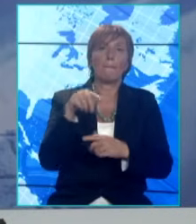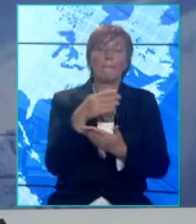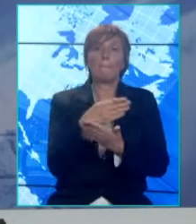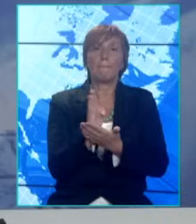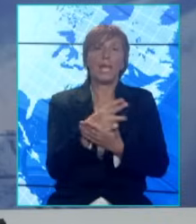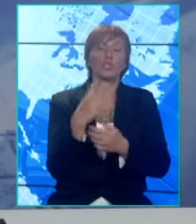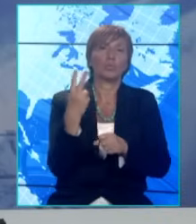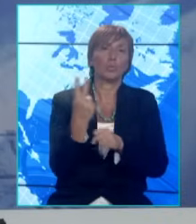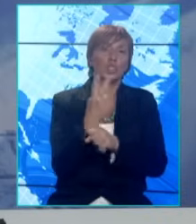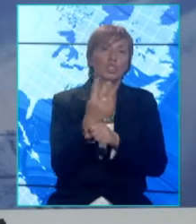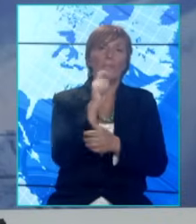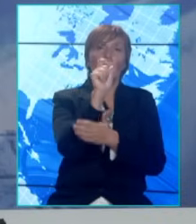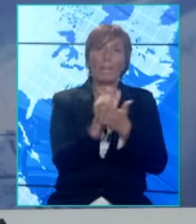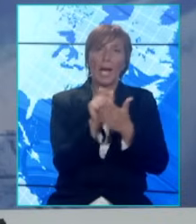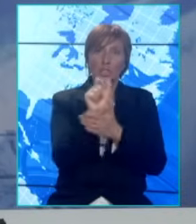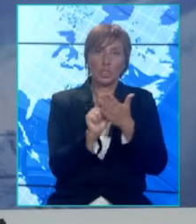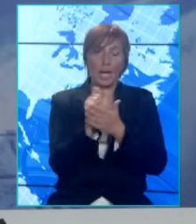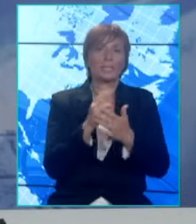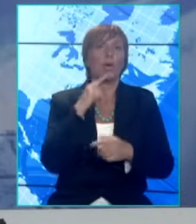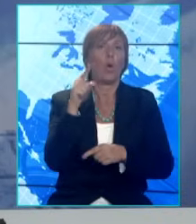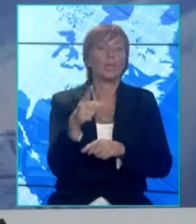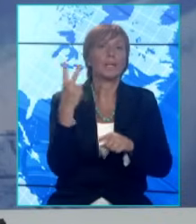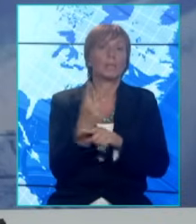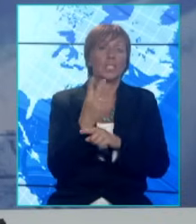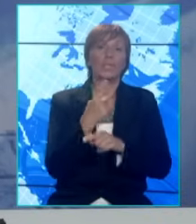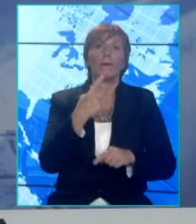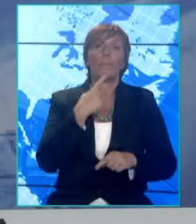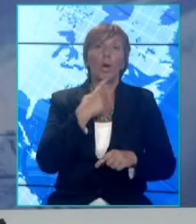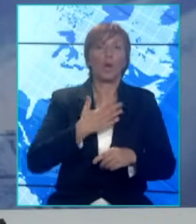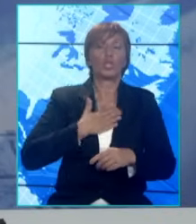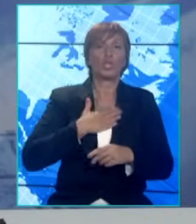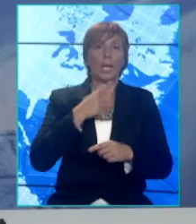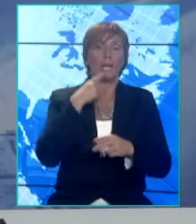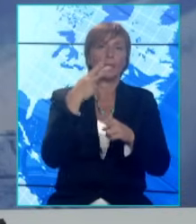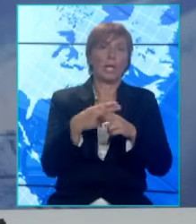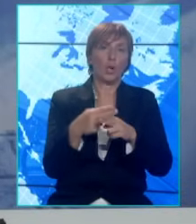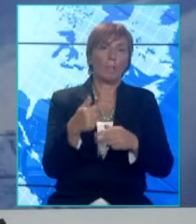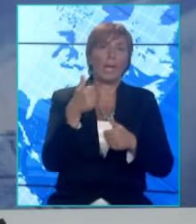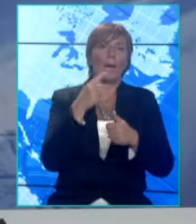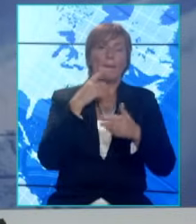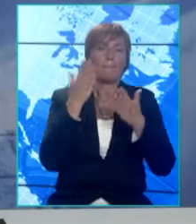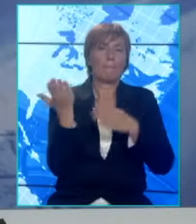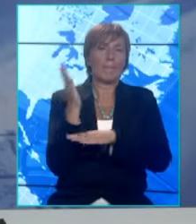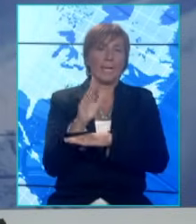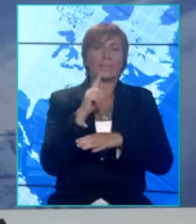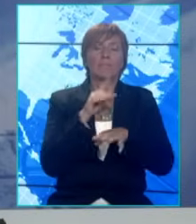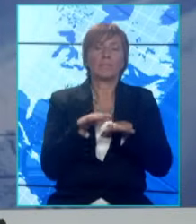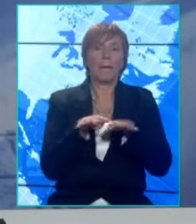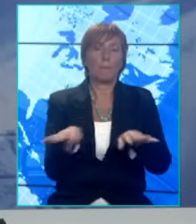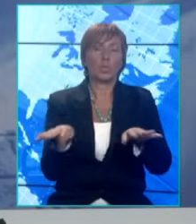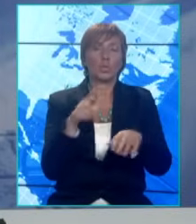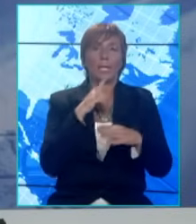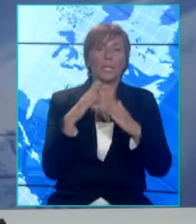zemljama članicama, odnosno onim zemljama koje žele da nominiraju i kandidiraju povjerenika za proširenje i